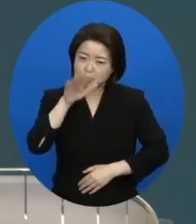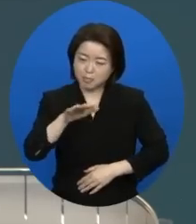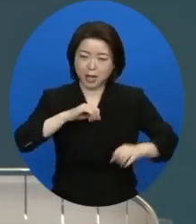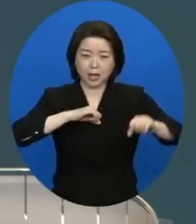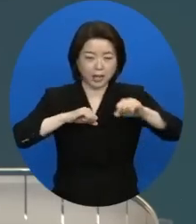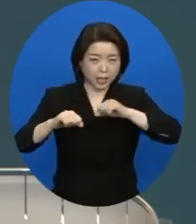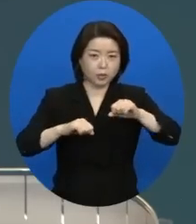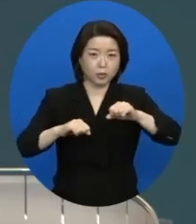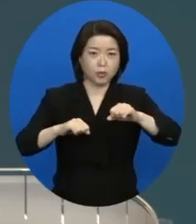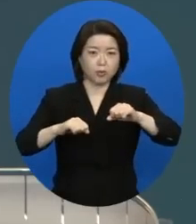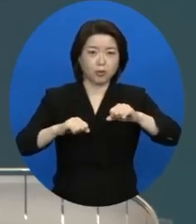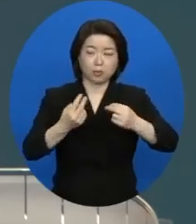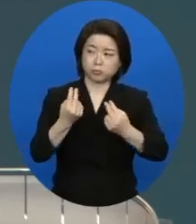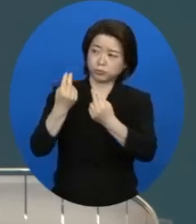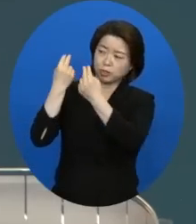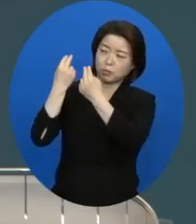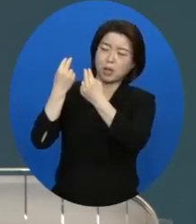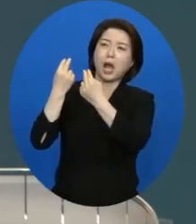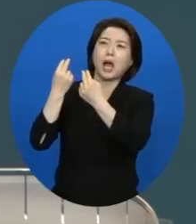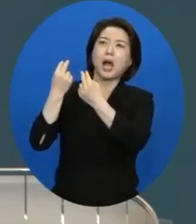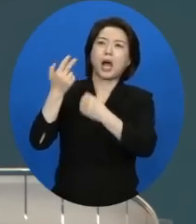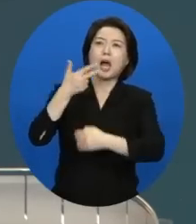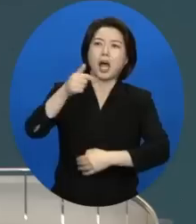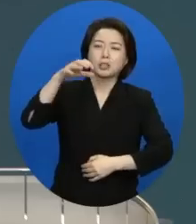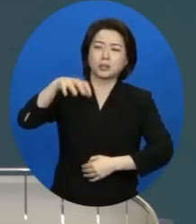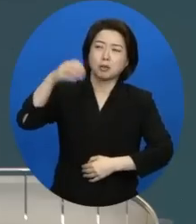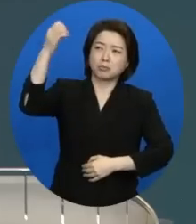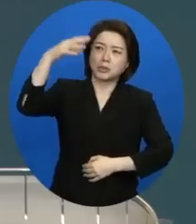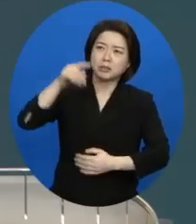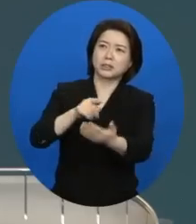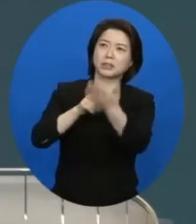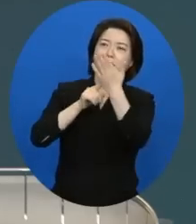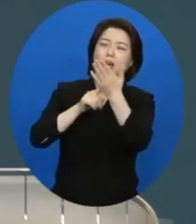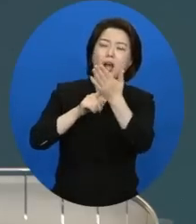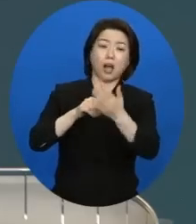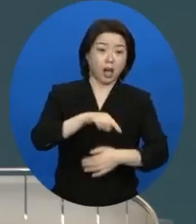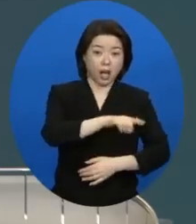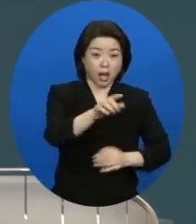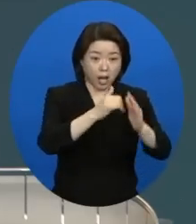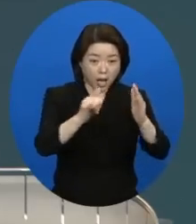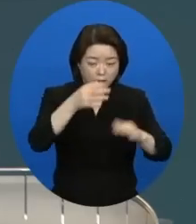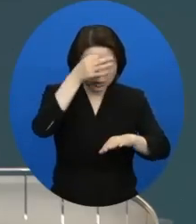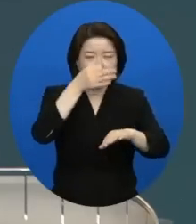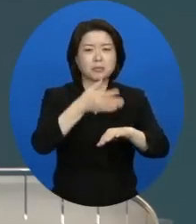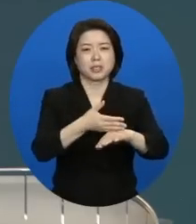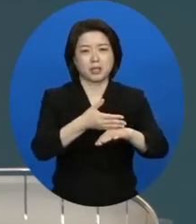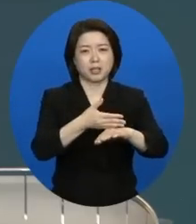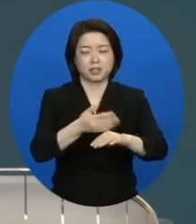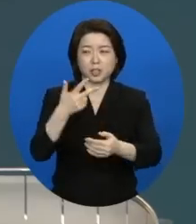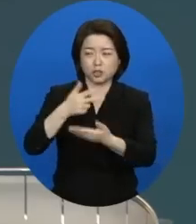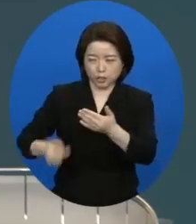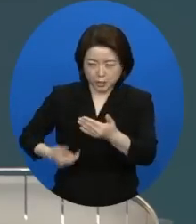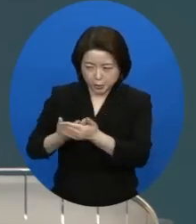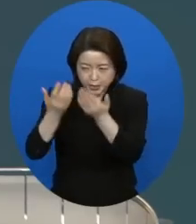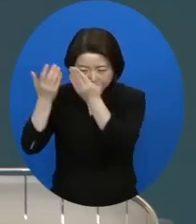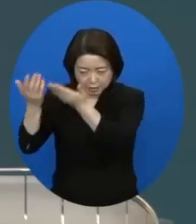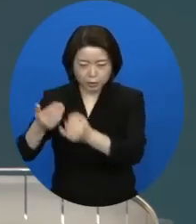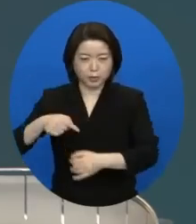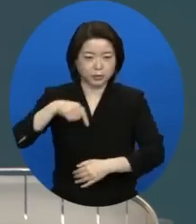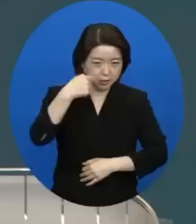것이 주님의 빛 앞에 보이니까 너무 미안하다. 그래서 주님께 회개하고